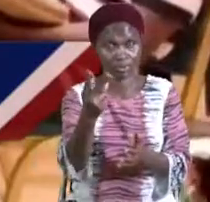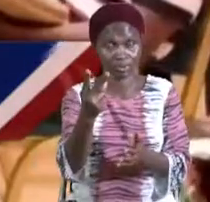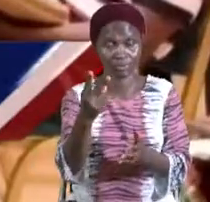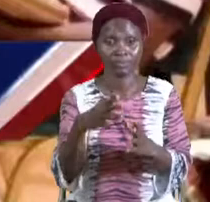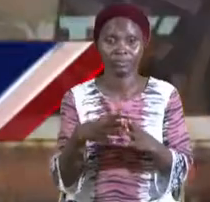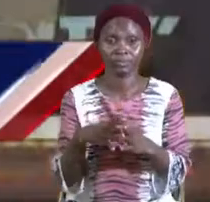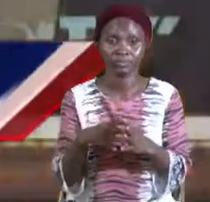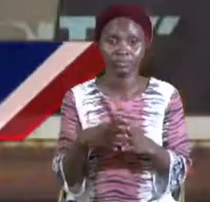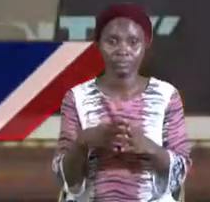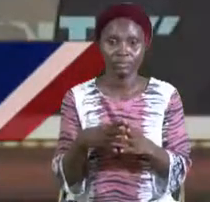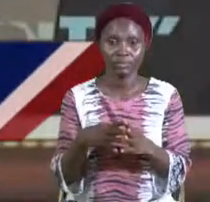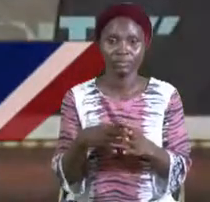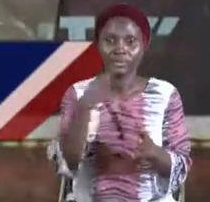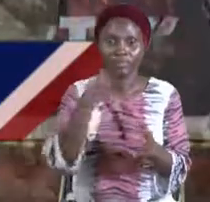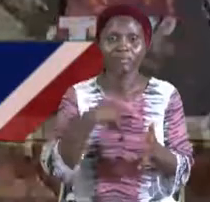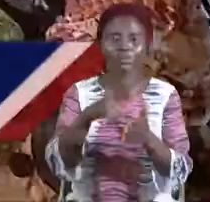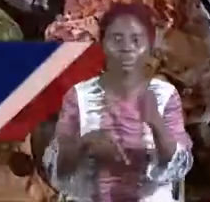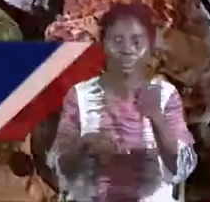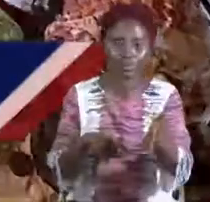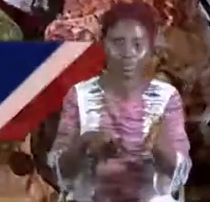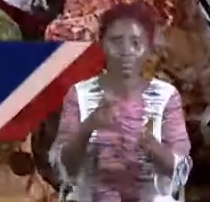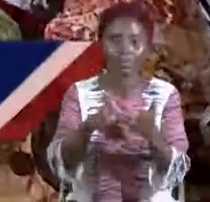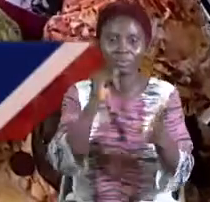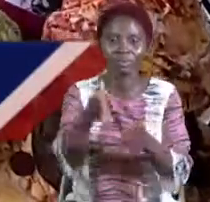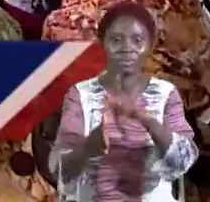les merveilles de quoi? Dites-le à haute voix.